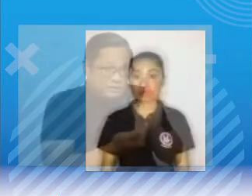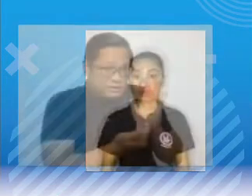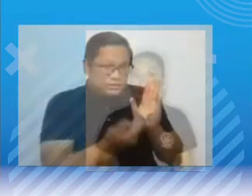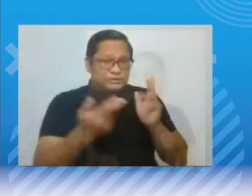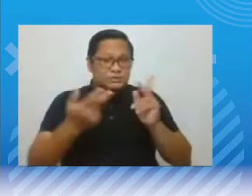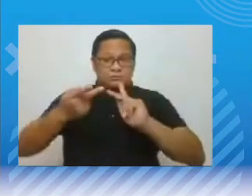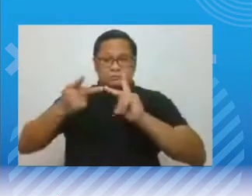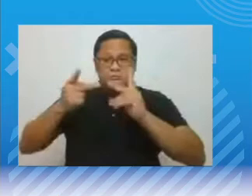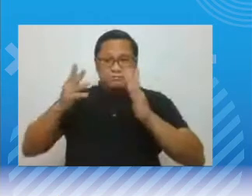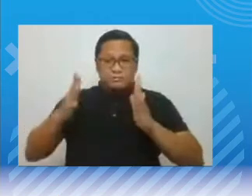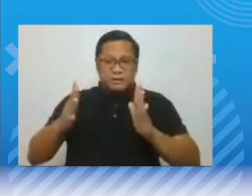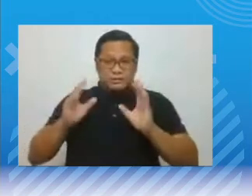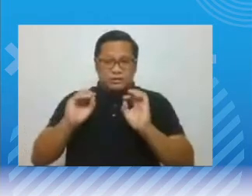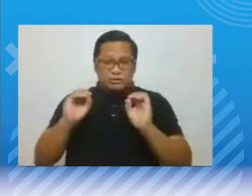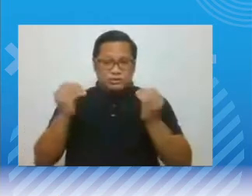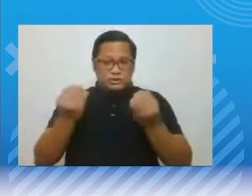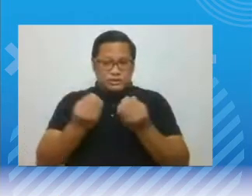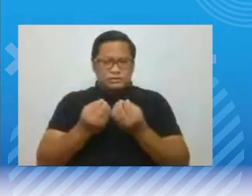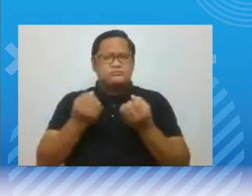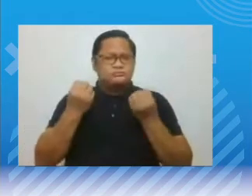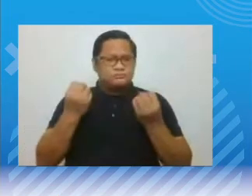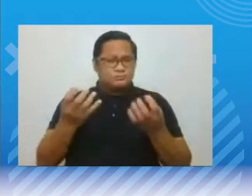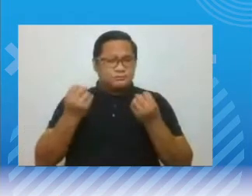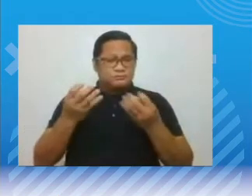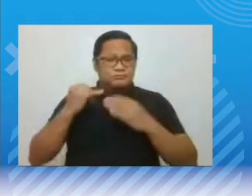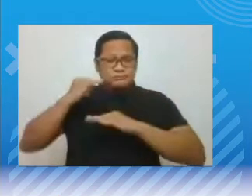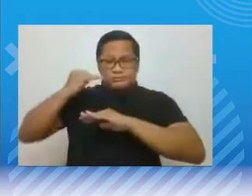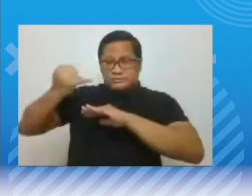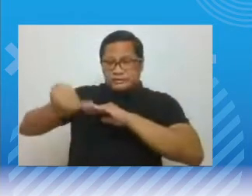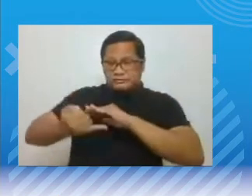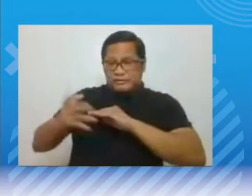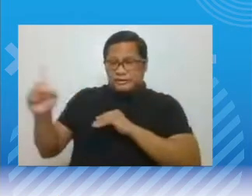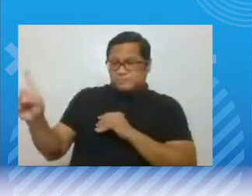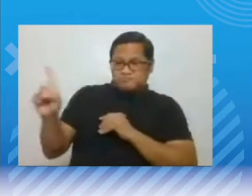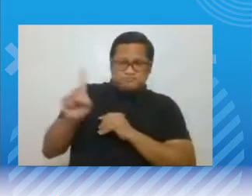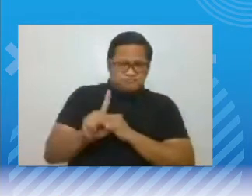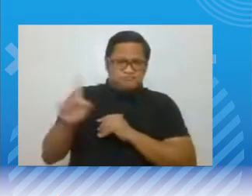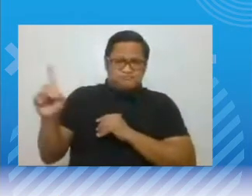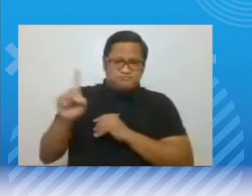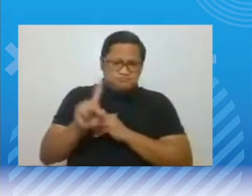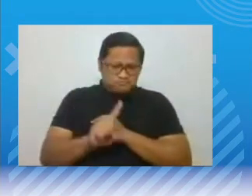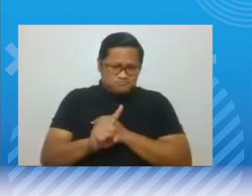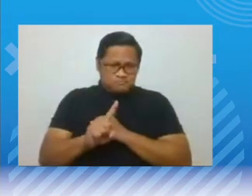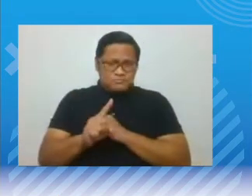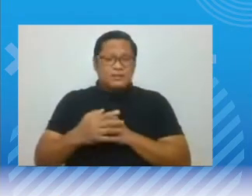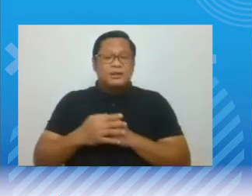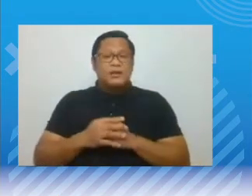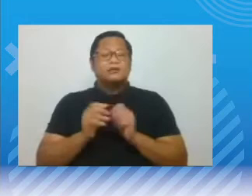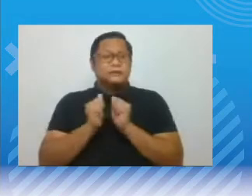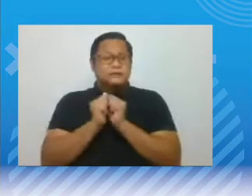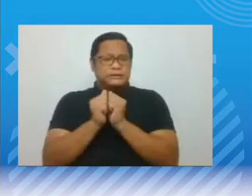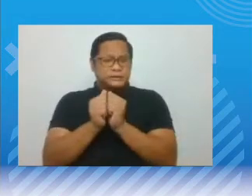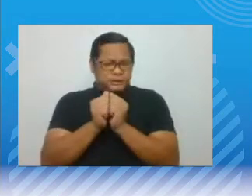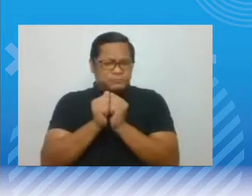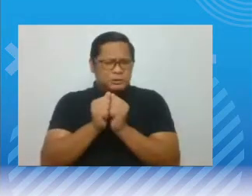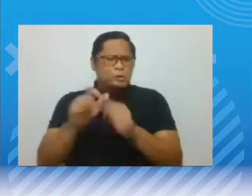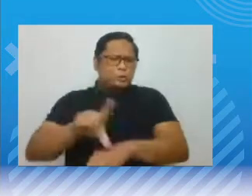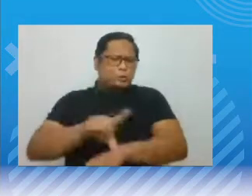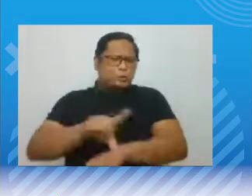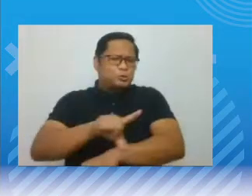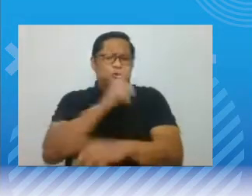organizations. So marami po kaming naimbita over these past few weeks na siyang matagal nang kasama ng DepEd sa pagpapatupad